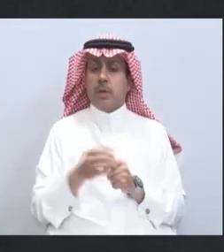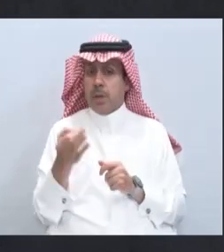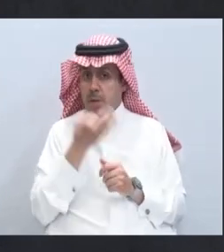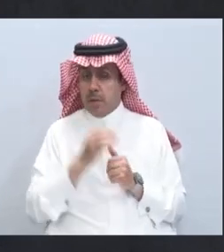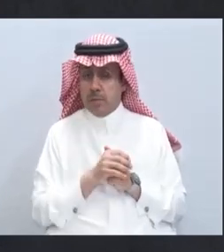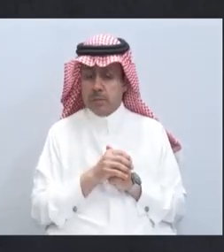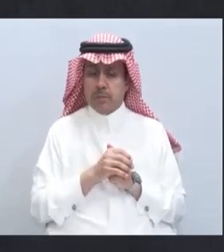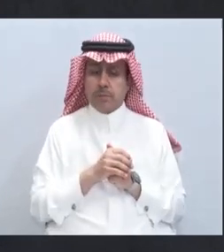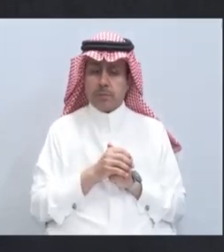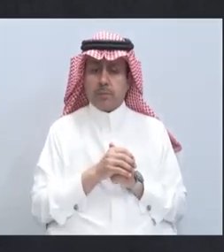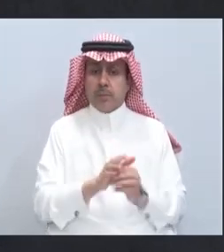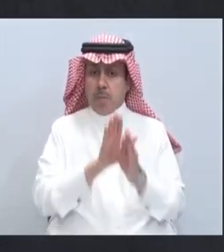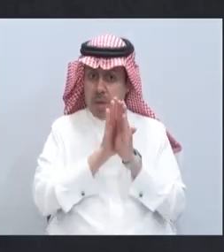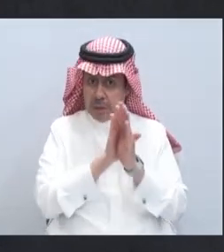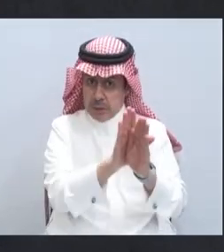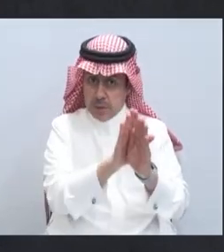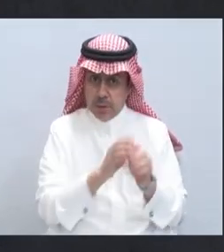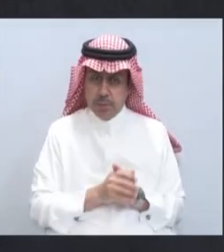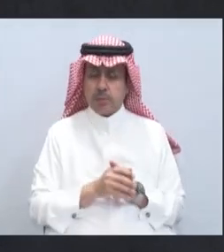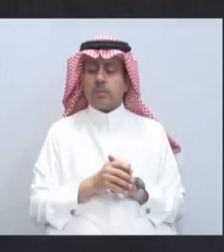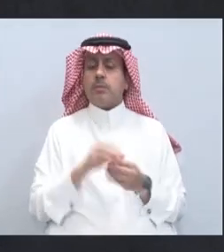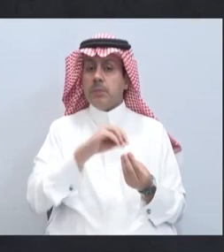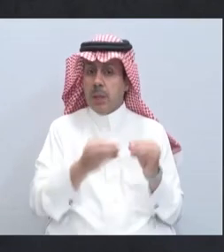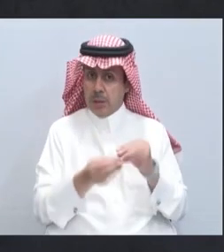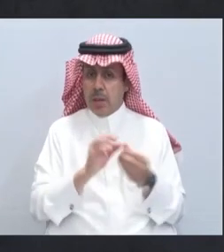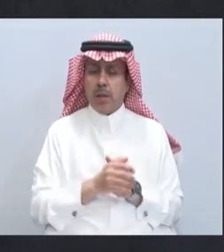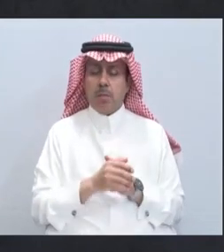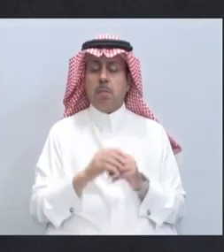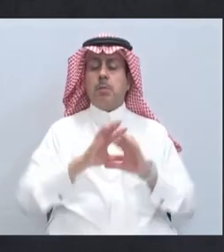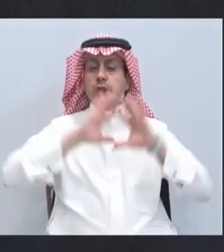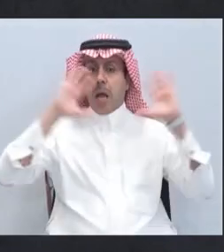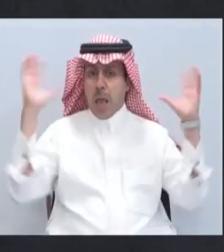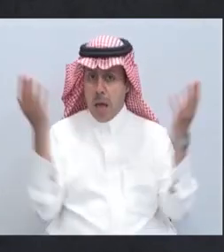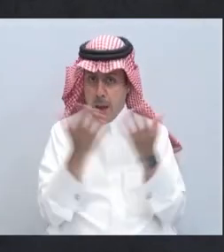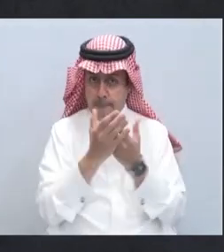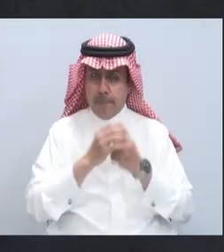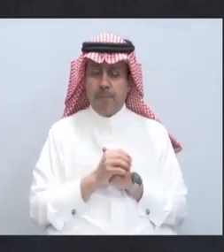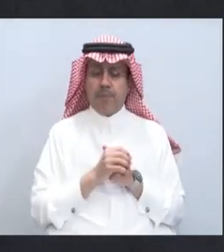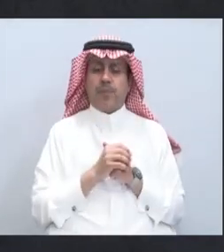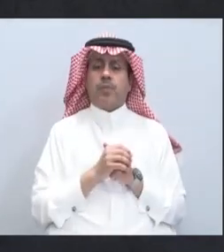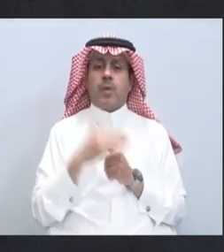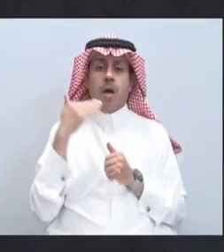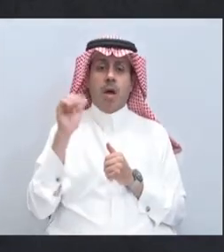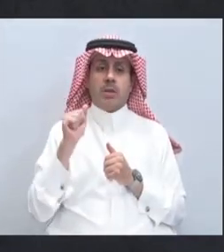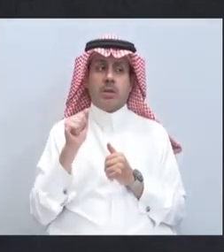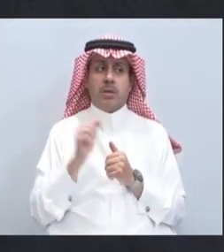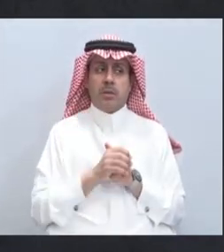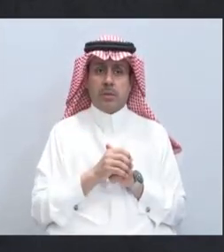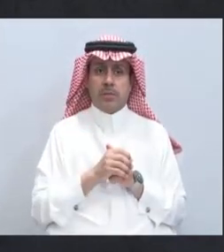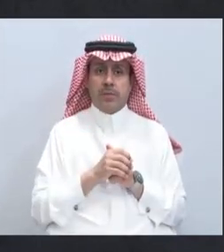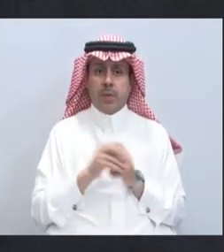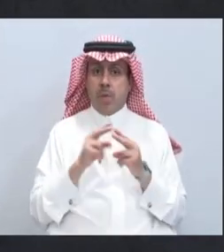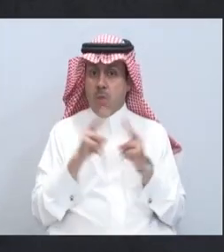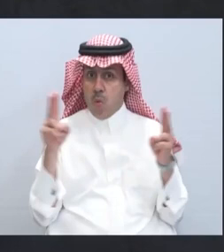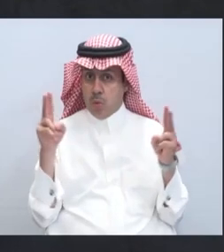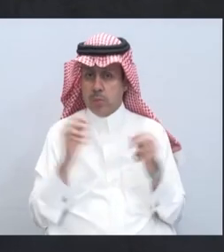بما قدمته لنا هذه التقنيات بشكل عام حيث يعني وخاصه وخصوصا مع ظهور